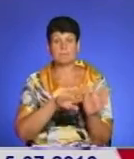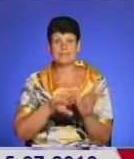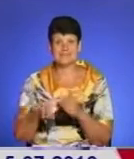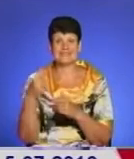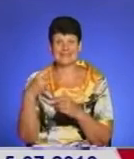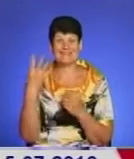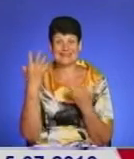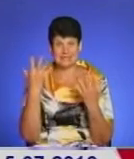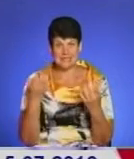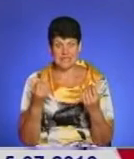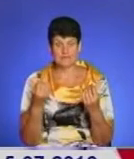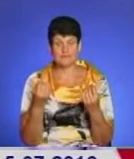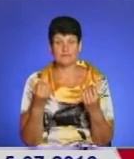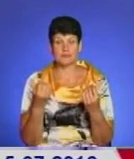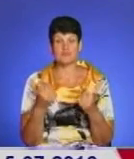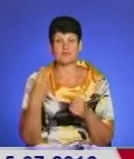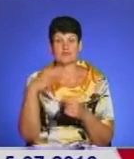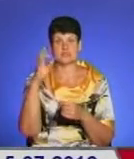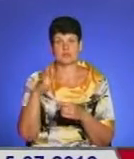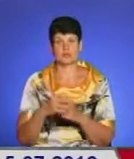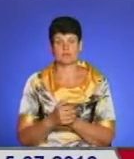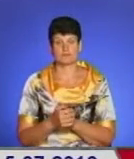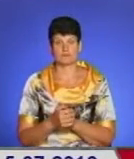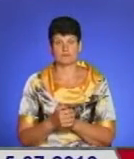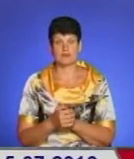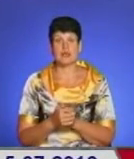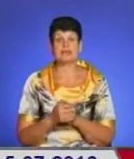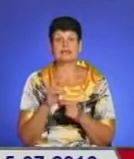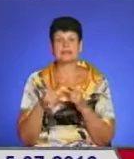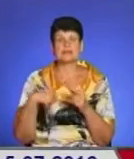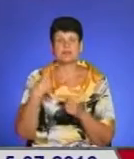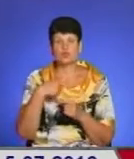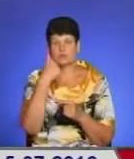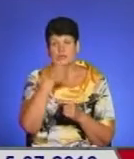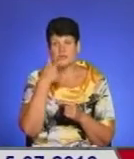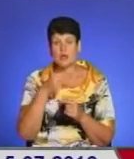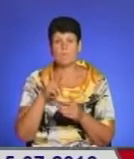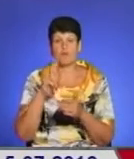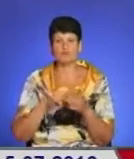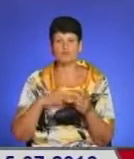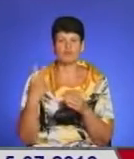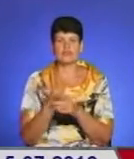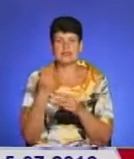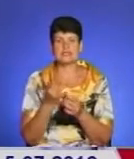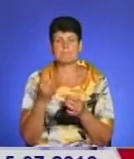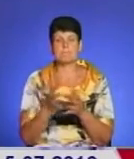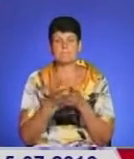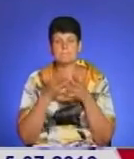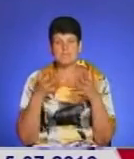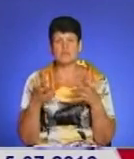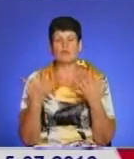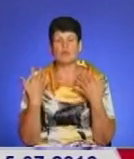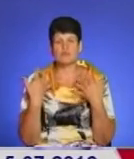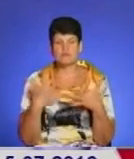днів після закінчення терміну сплати, то 20%. Наступного року податок виросте майже вдвічі, бо законотворці вже прописали